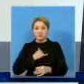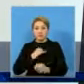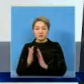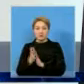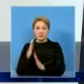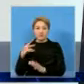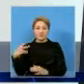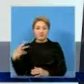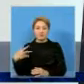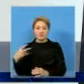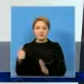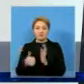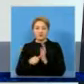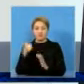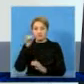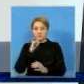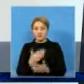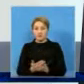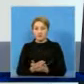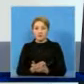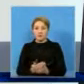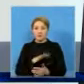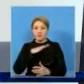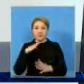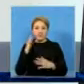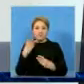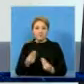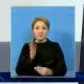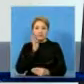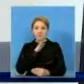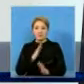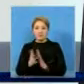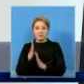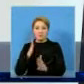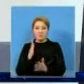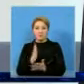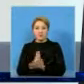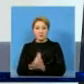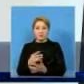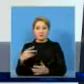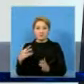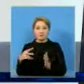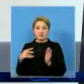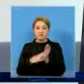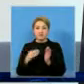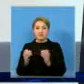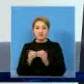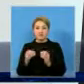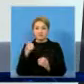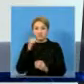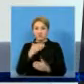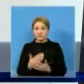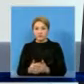состоят с 2006 года. По категории многодетной матери очередники состоят сейчас уже с 2009-2010 года. То